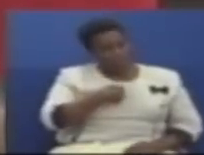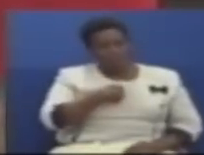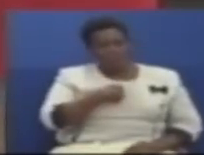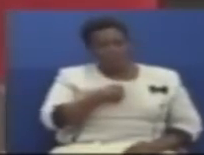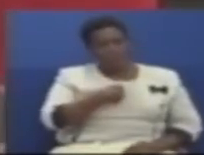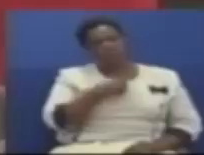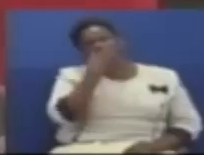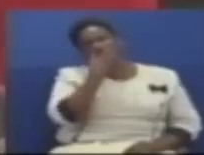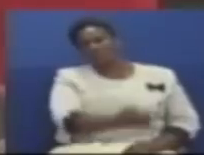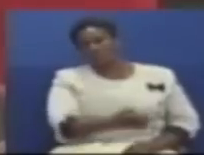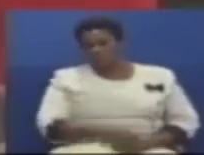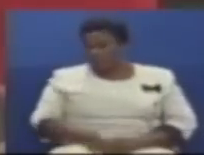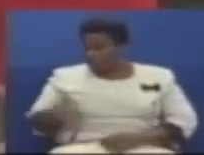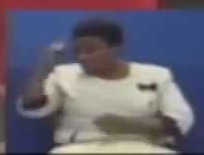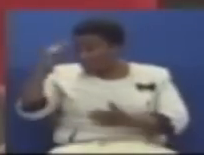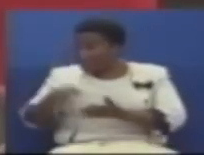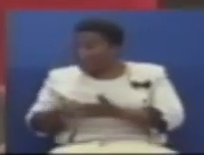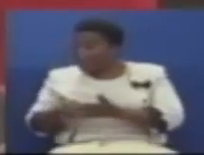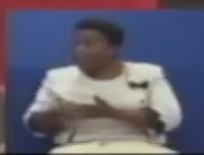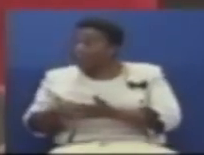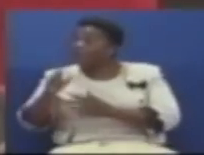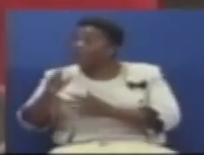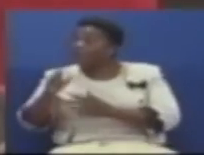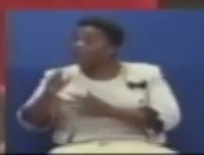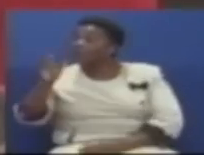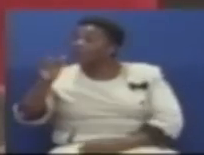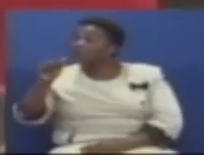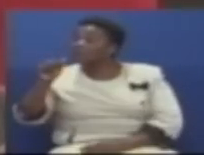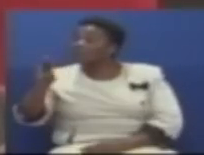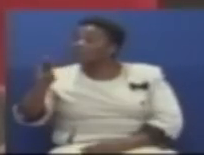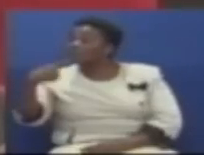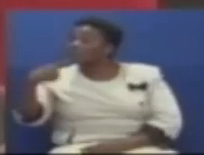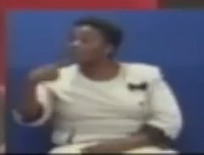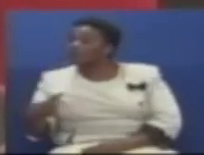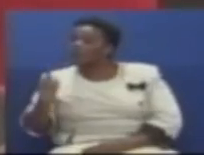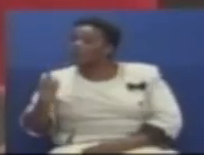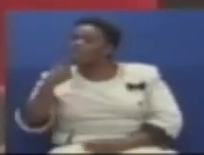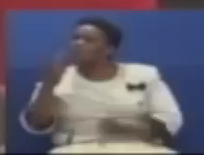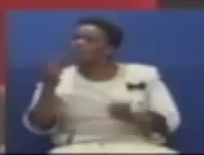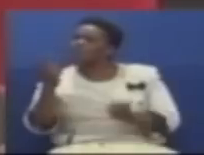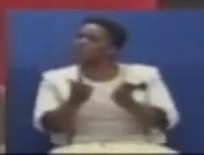Kumbe hata akisema Mheshimiwa Dau wa mafia naye anaambiwa hivyo hivyo.